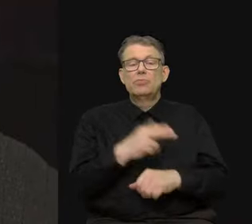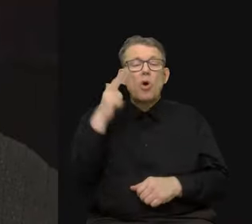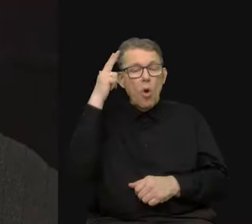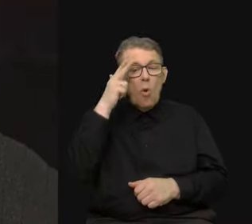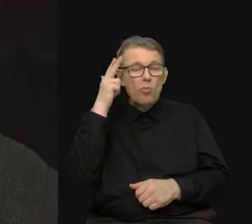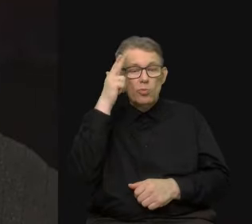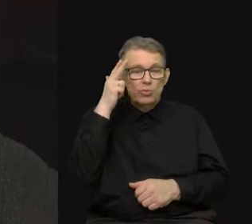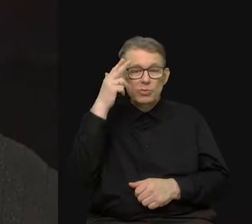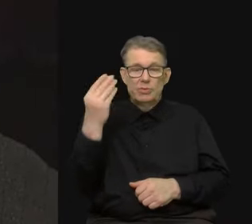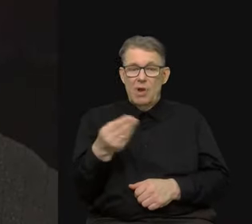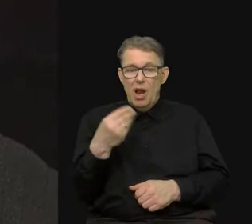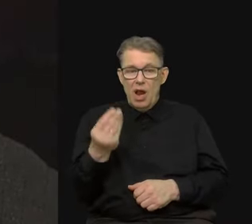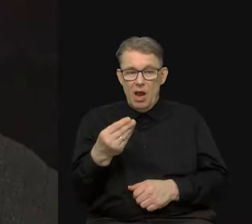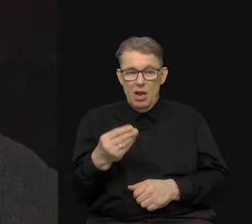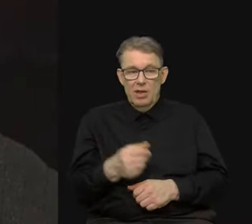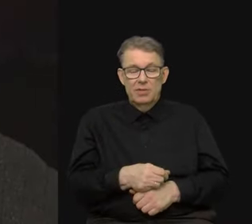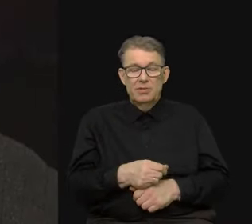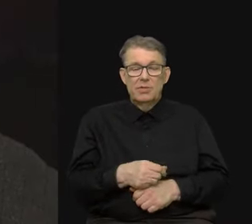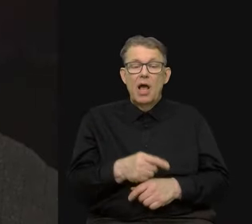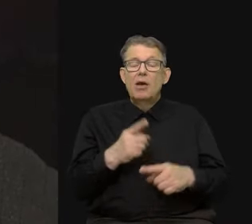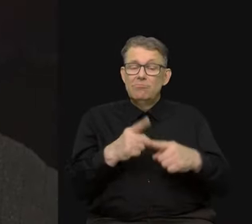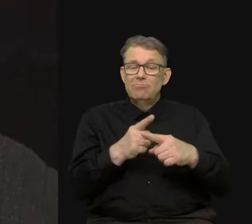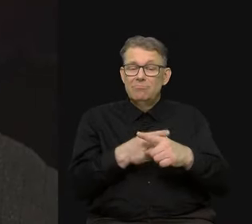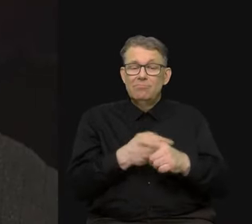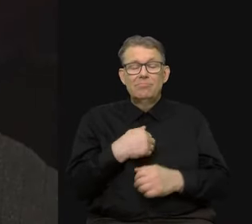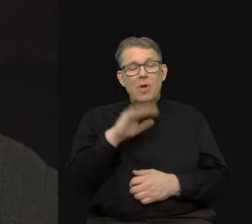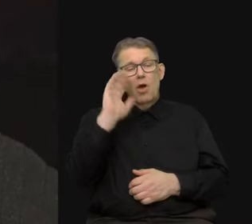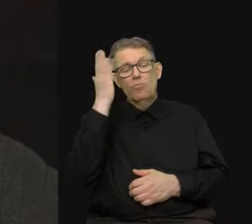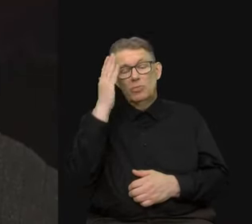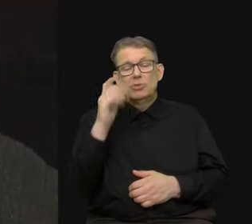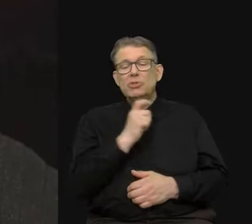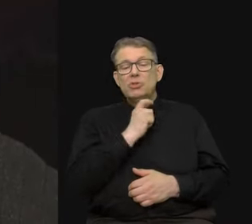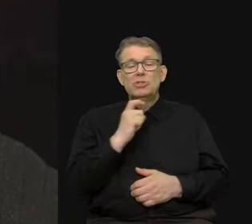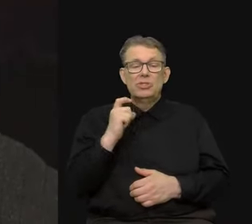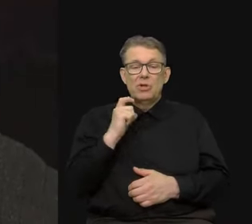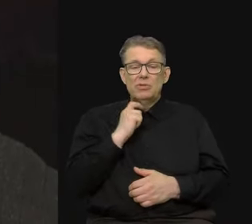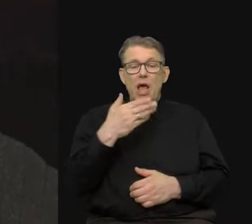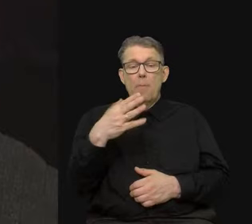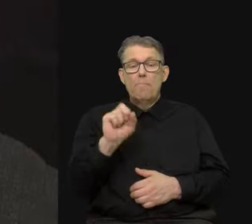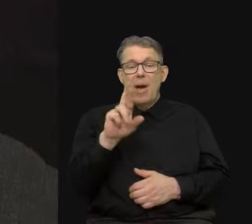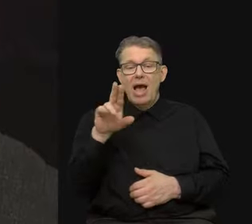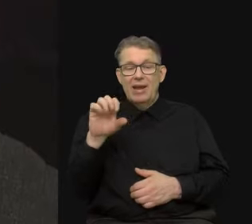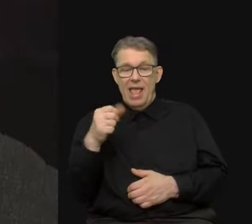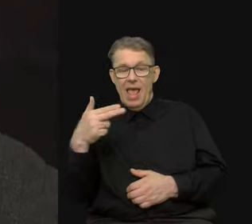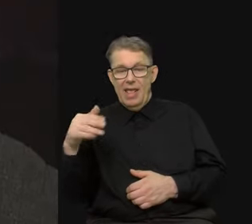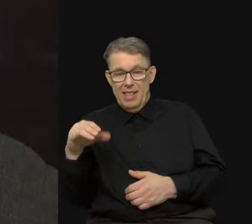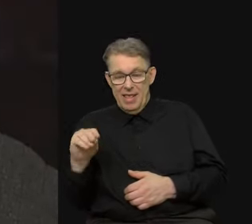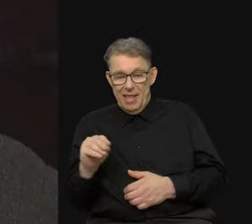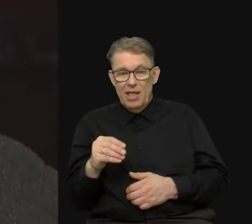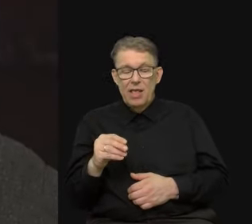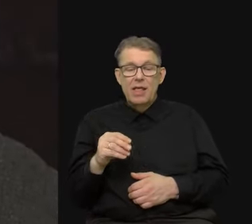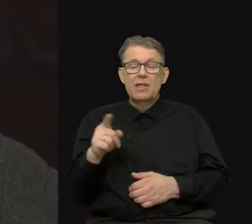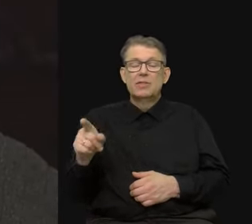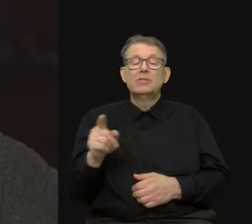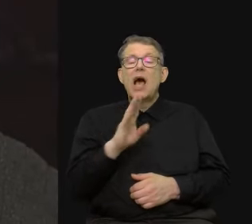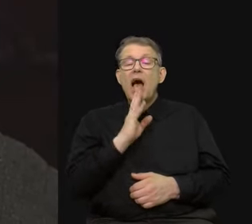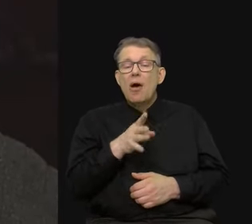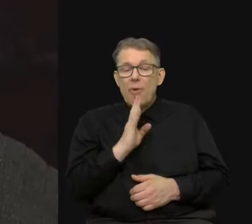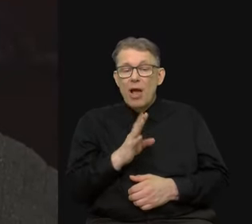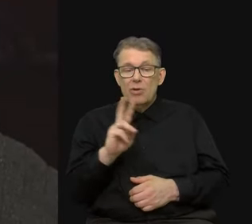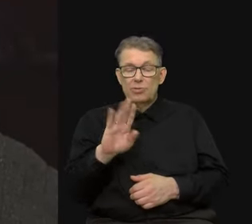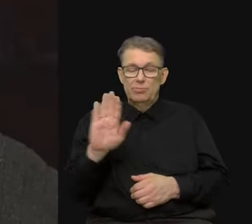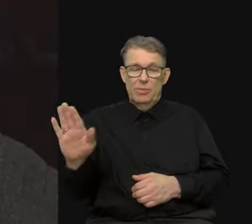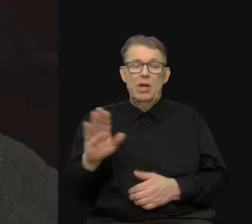kurtyną. Z czasem poznałem księży Marianów w Stanach Zjednoczonych, którzy mieli prawa autorskie do dzienniczka